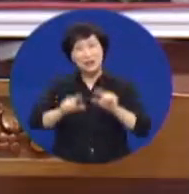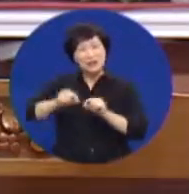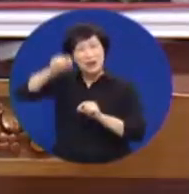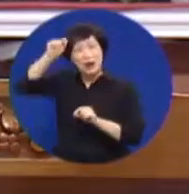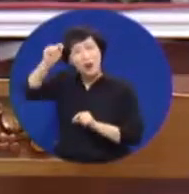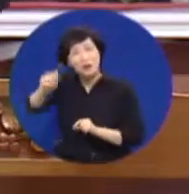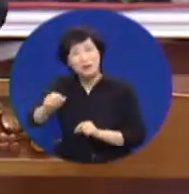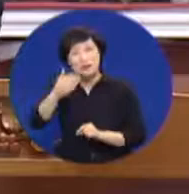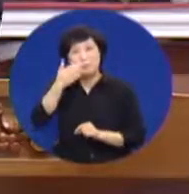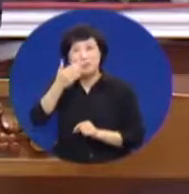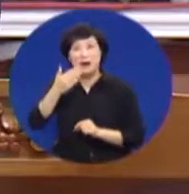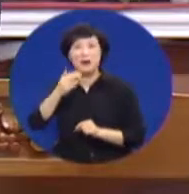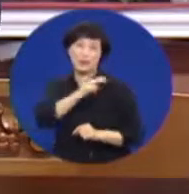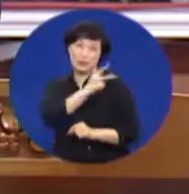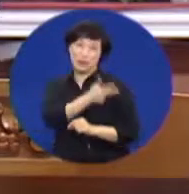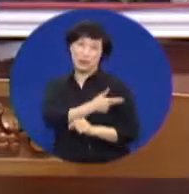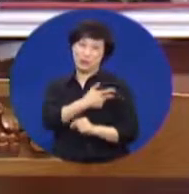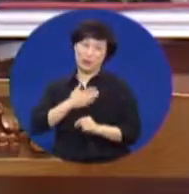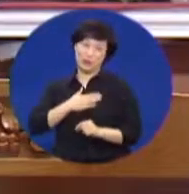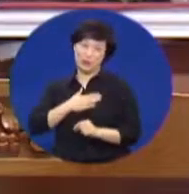수 있는 자격을